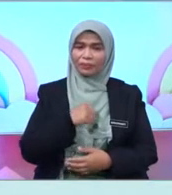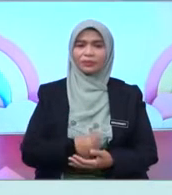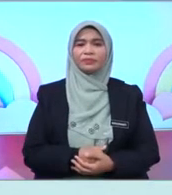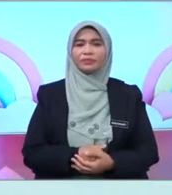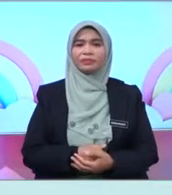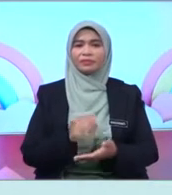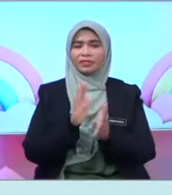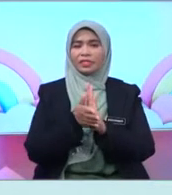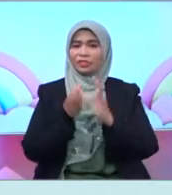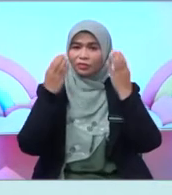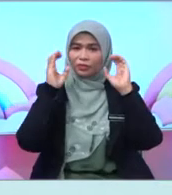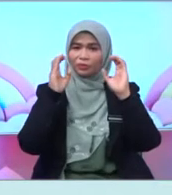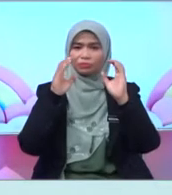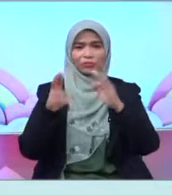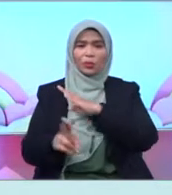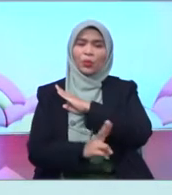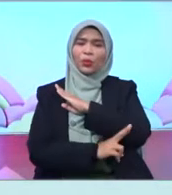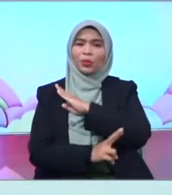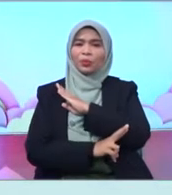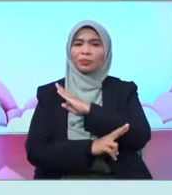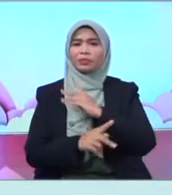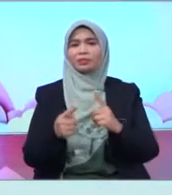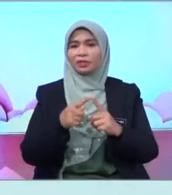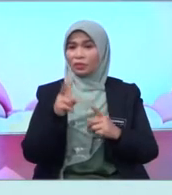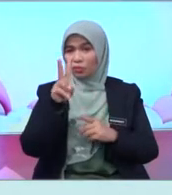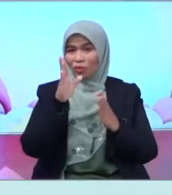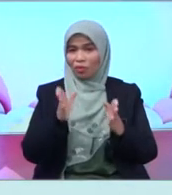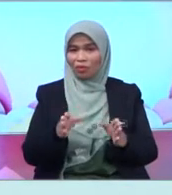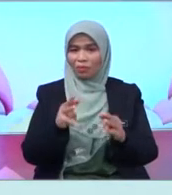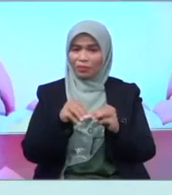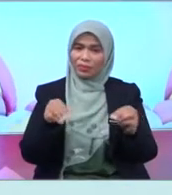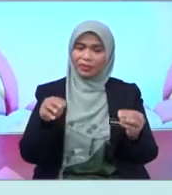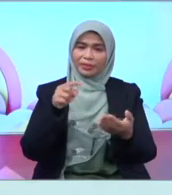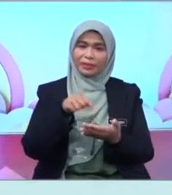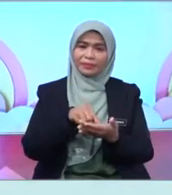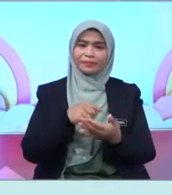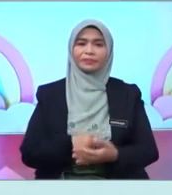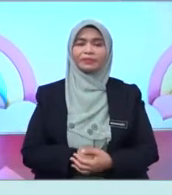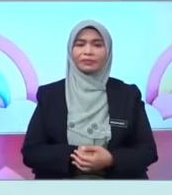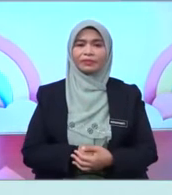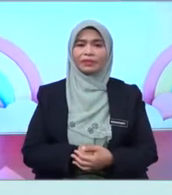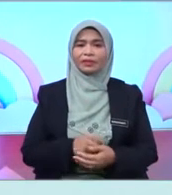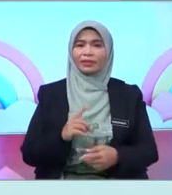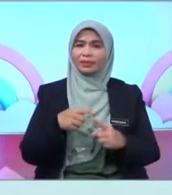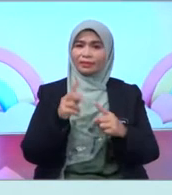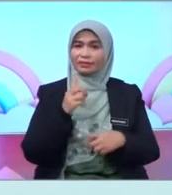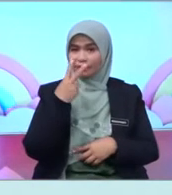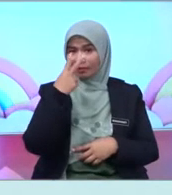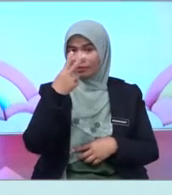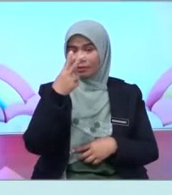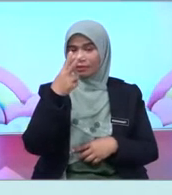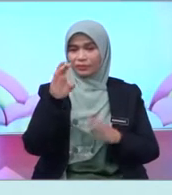menjatuhkan hukuman kepada konseling dan Irving Oke milik kita lihat contoh situasi ini